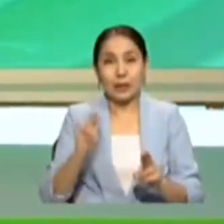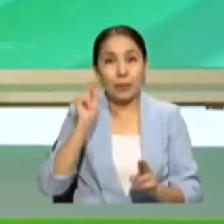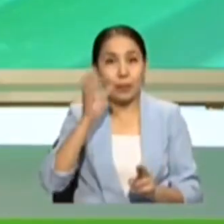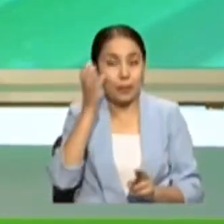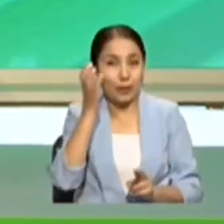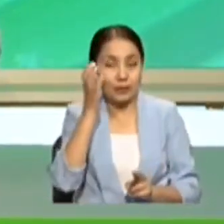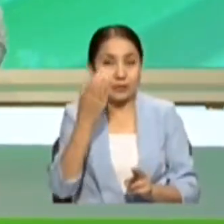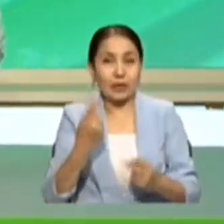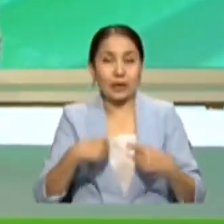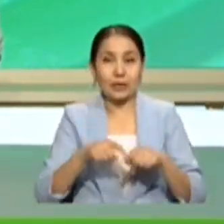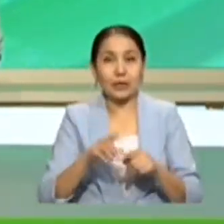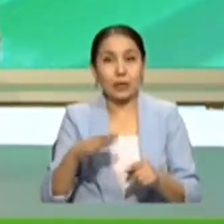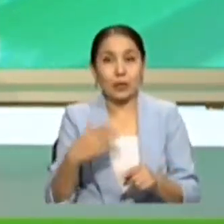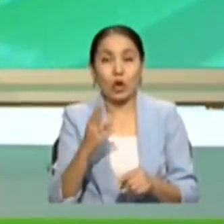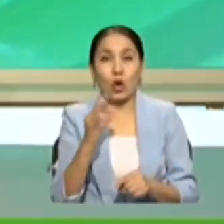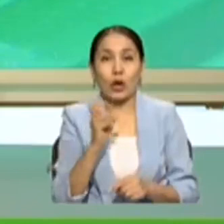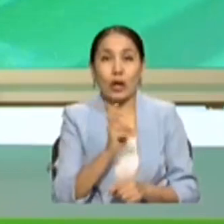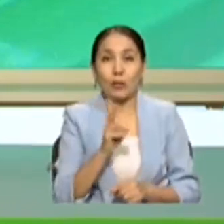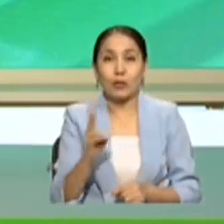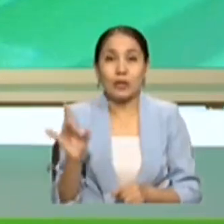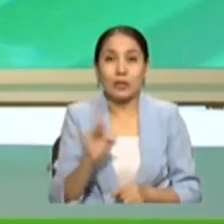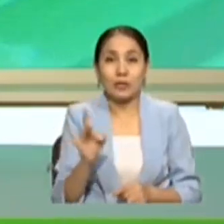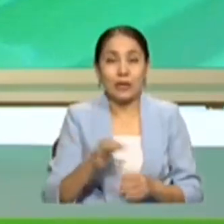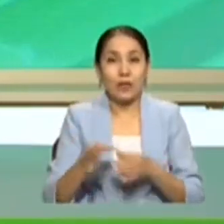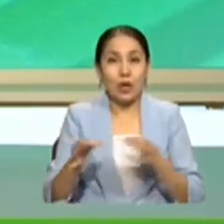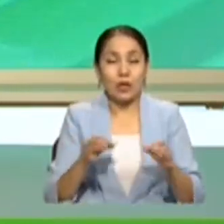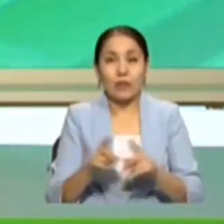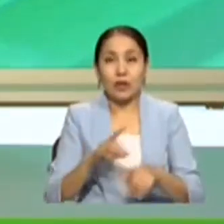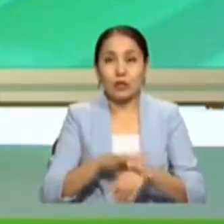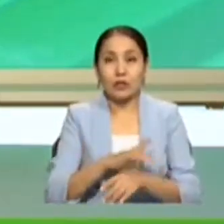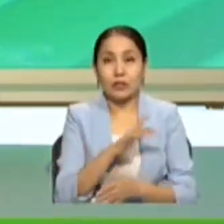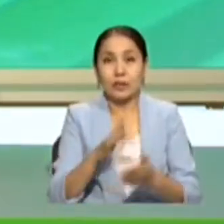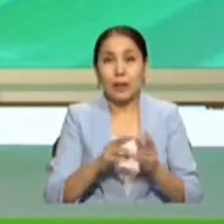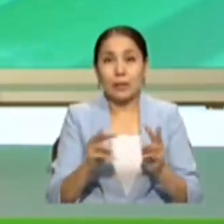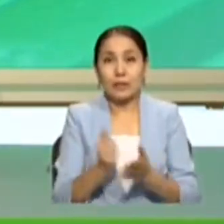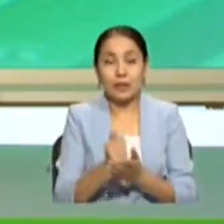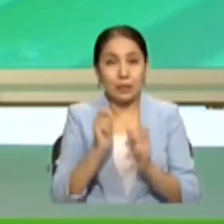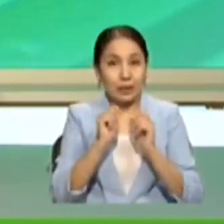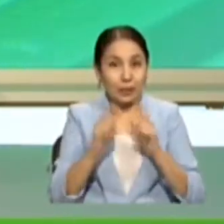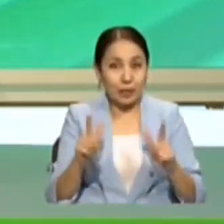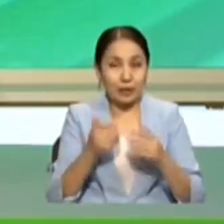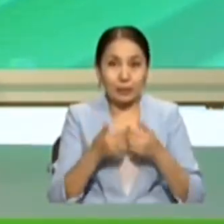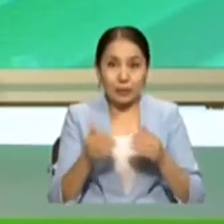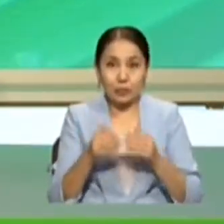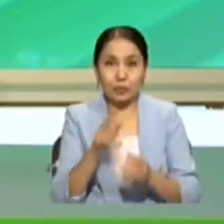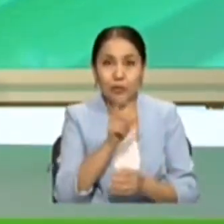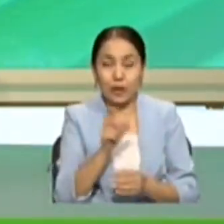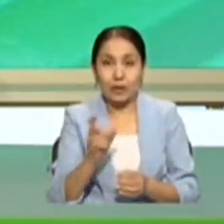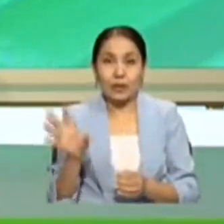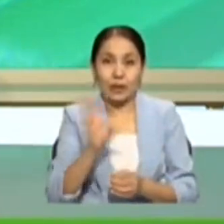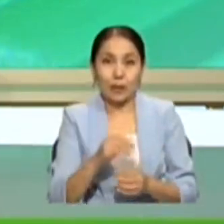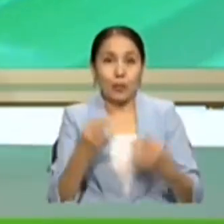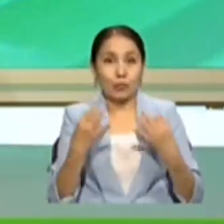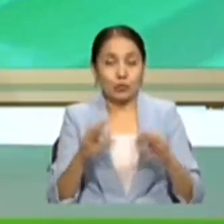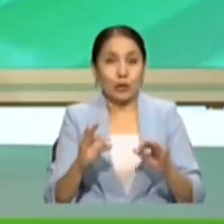ta'lim muassasalari agentligi tomonidan Qoraqalpog'iston Respublikasi viloyatlar va Toshkent shahridagi prezident maktablari bitiruvchilarini mustaqil